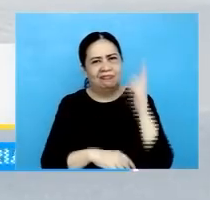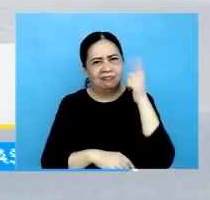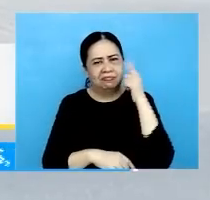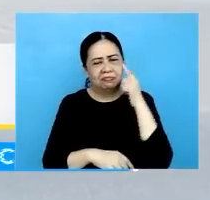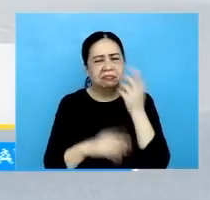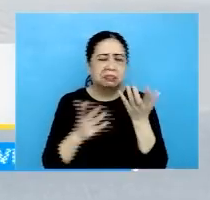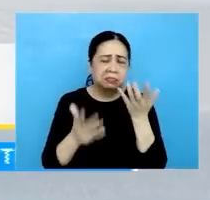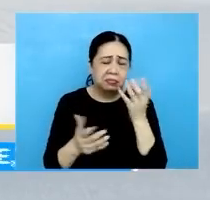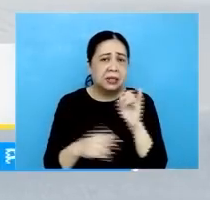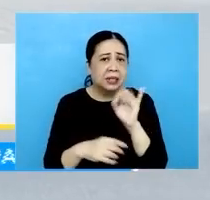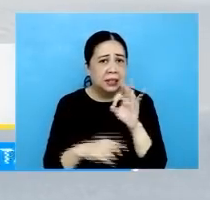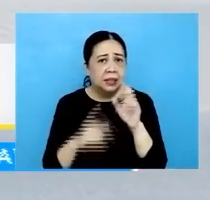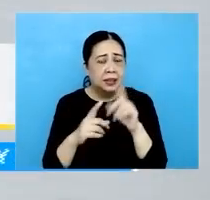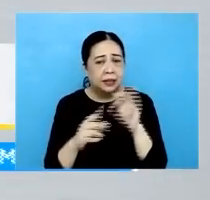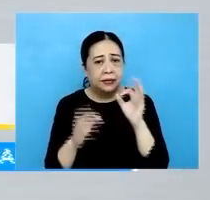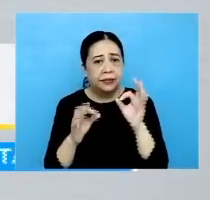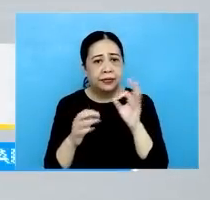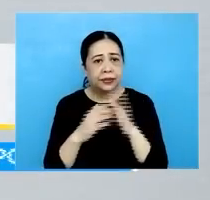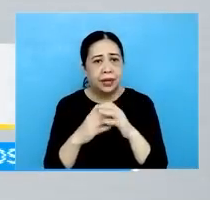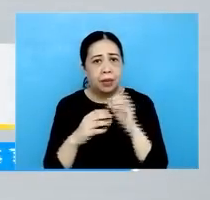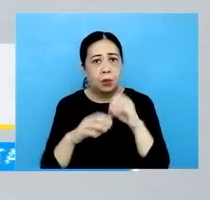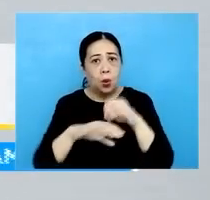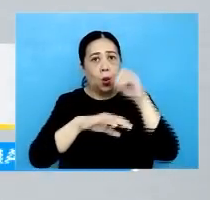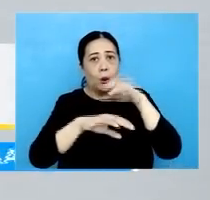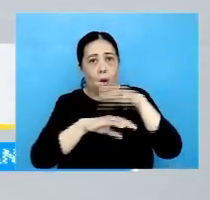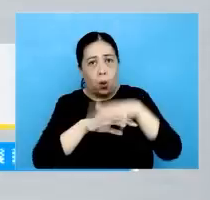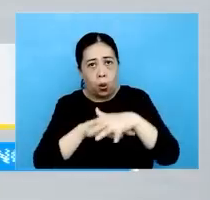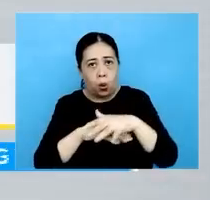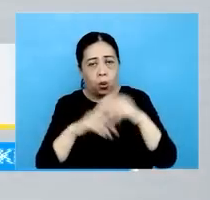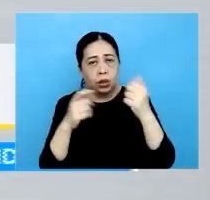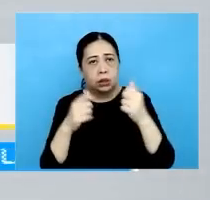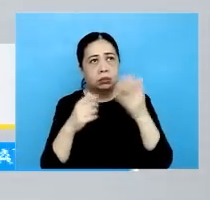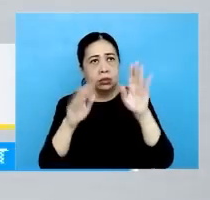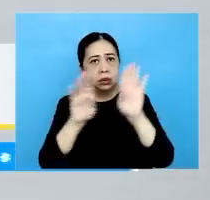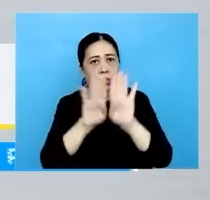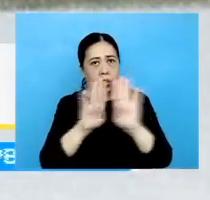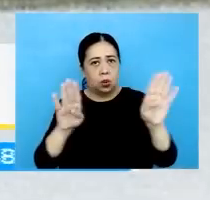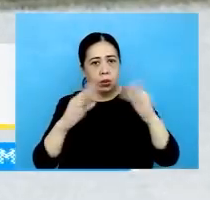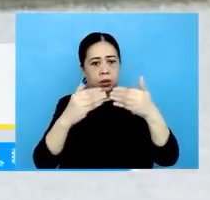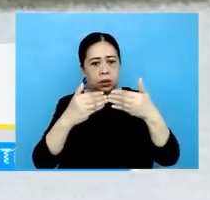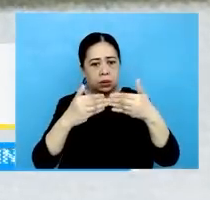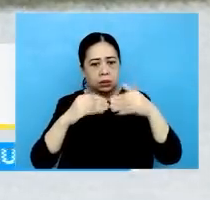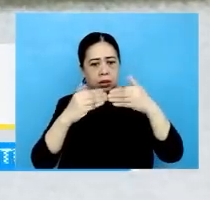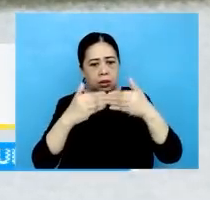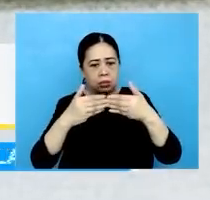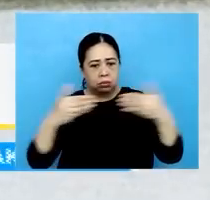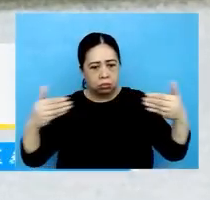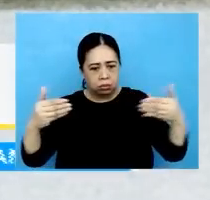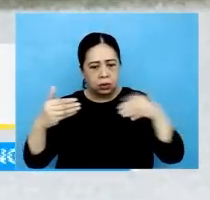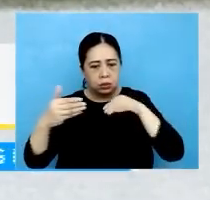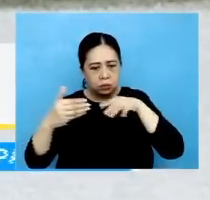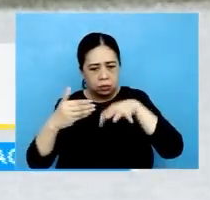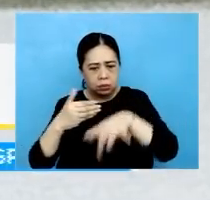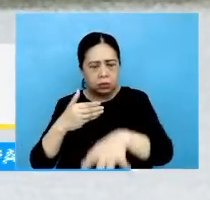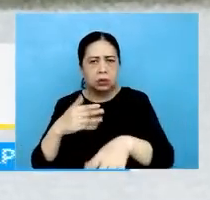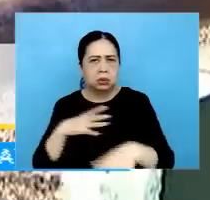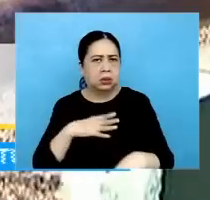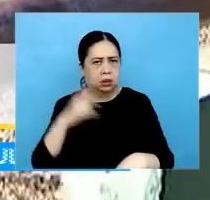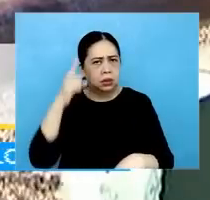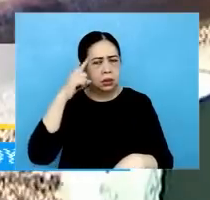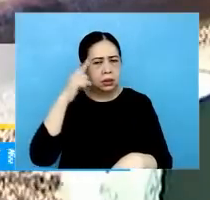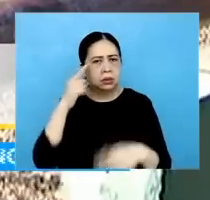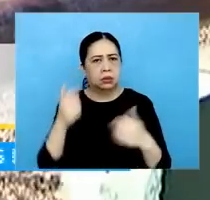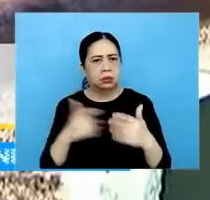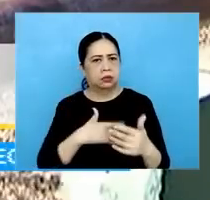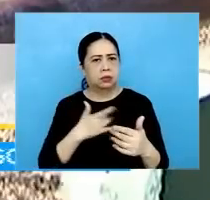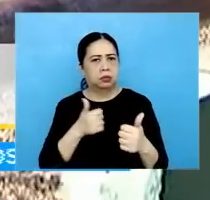if may overflow at mag-open sila ng gate, kampante naman po kami dito sa Cagayan